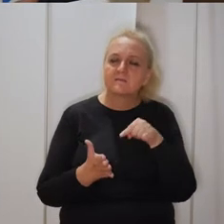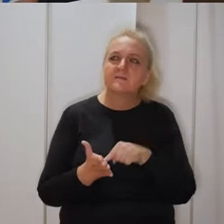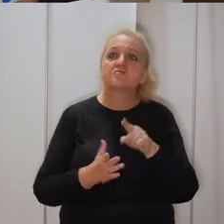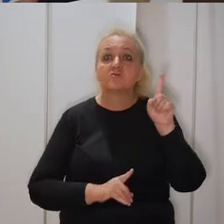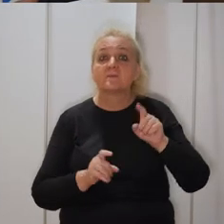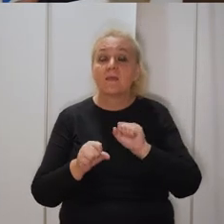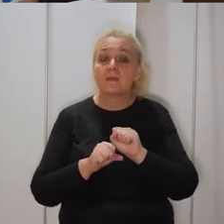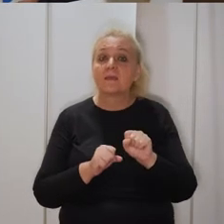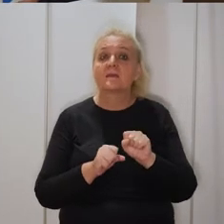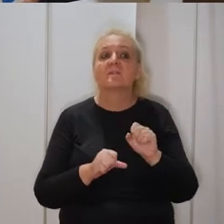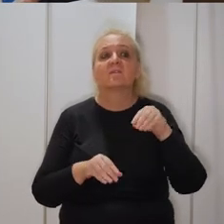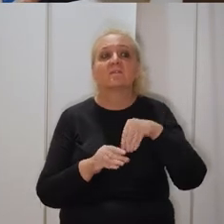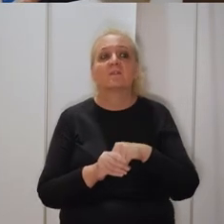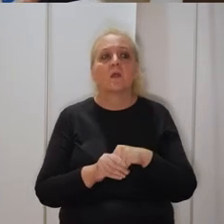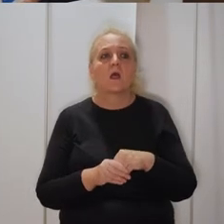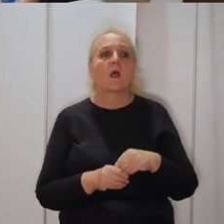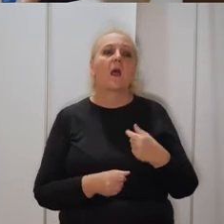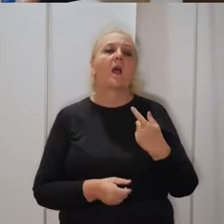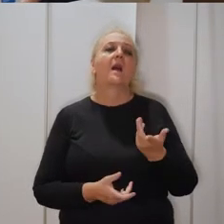jest też pod płaszczykiem troski.